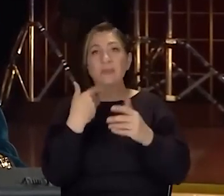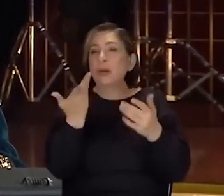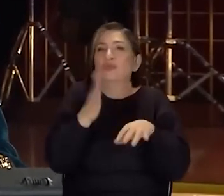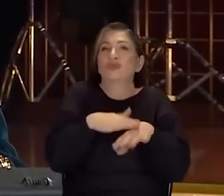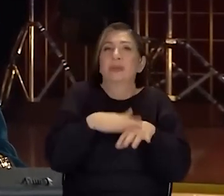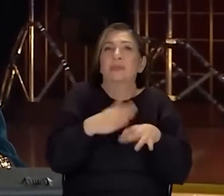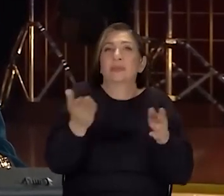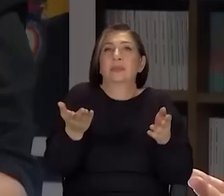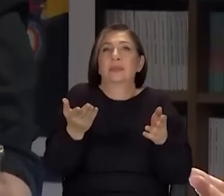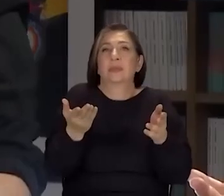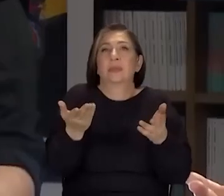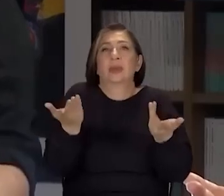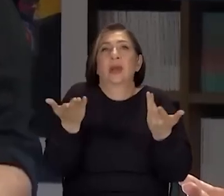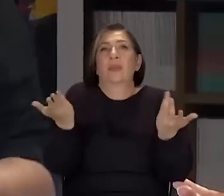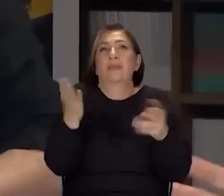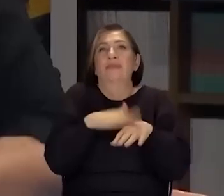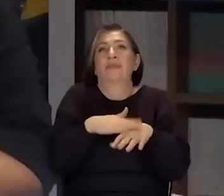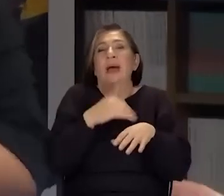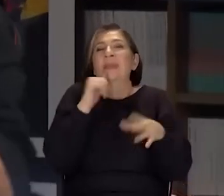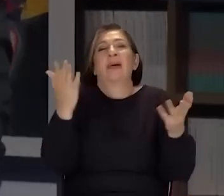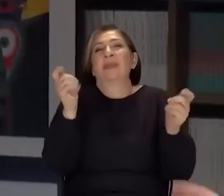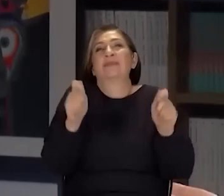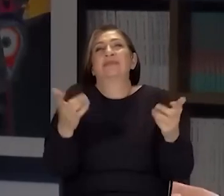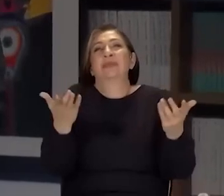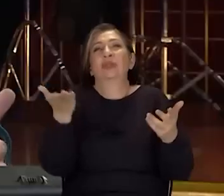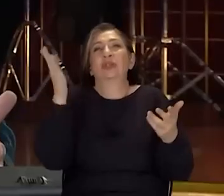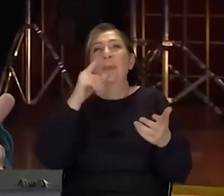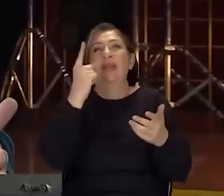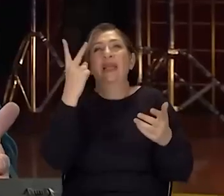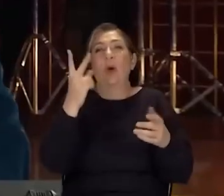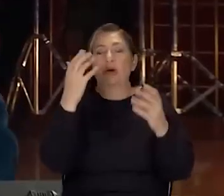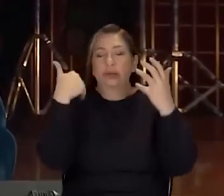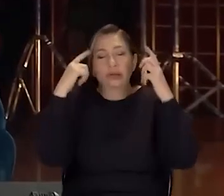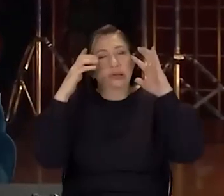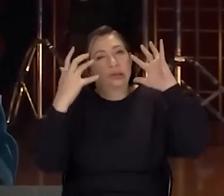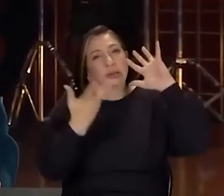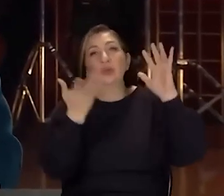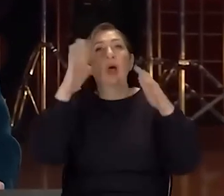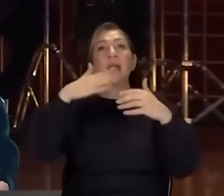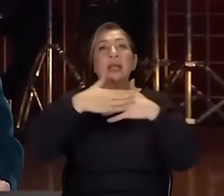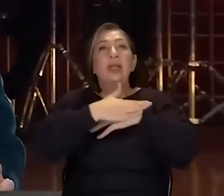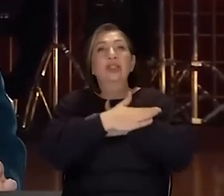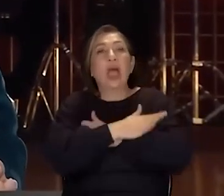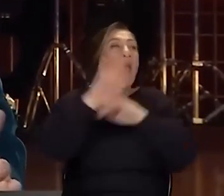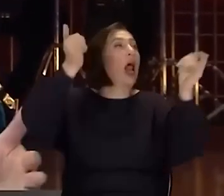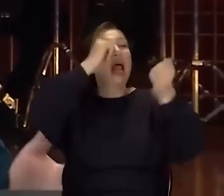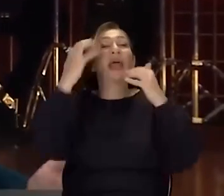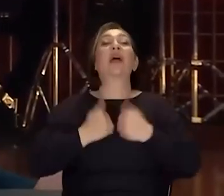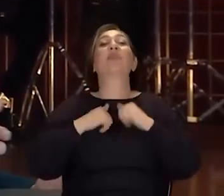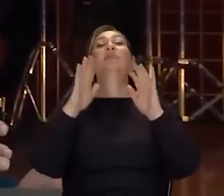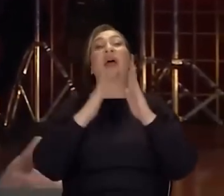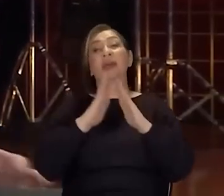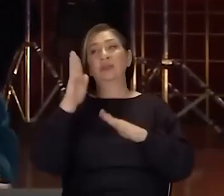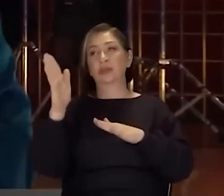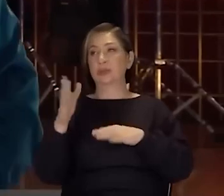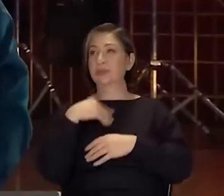Ne yapacağım ondan sonra? Tamam akşam ne yapalım? Yani ne yapacağız ondan sonra? 1'de 2'de o hale geleceğim. Sonra ne yapacağız? Gecelerde de yakalanmayacağız.